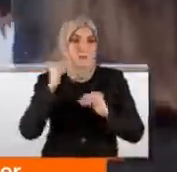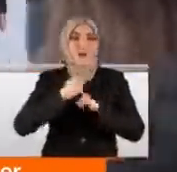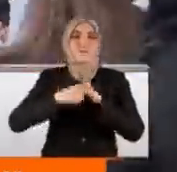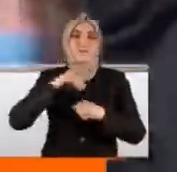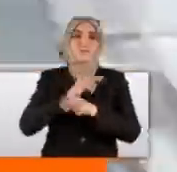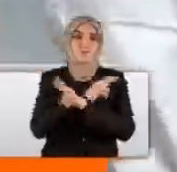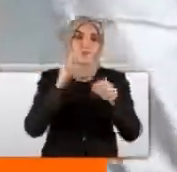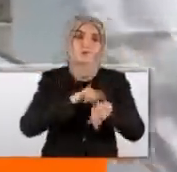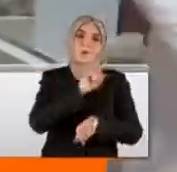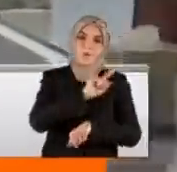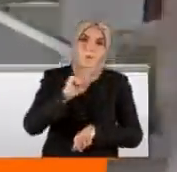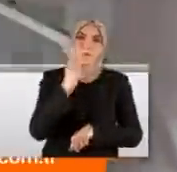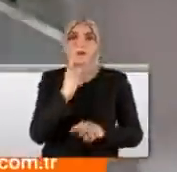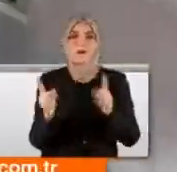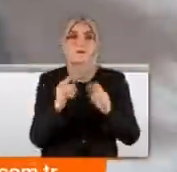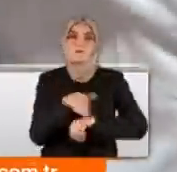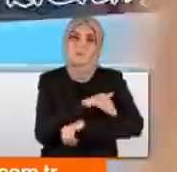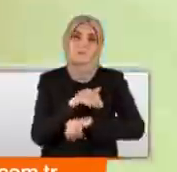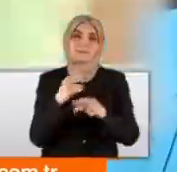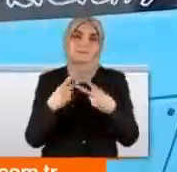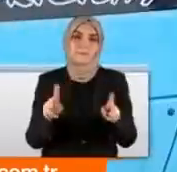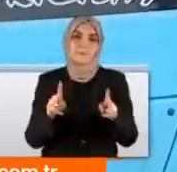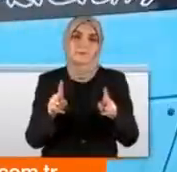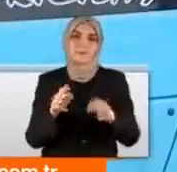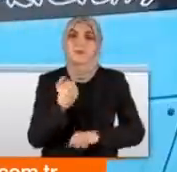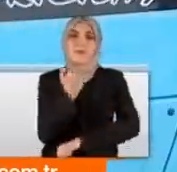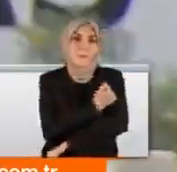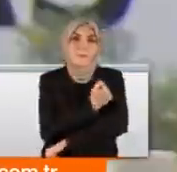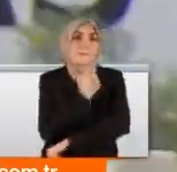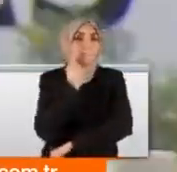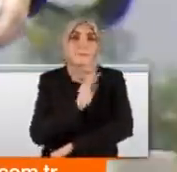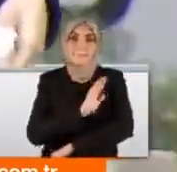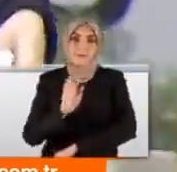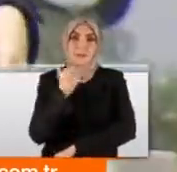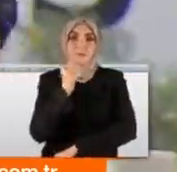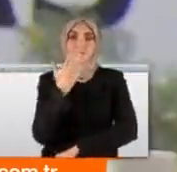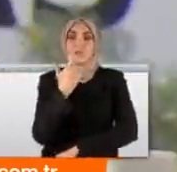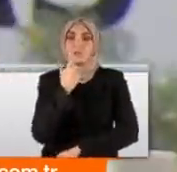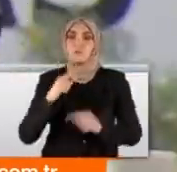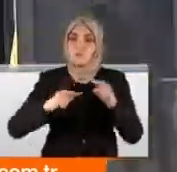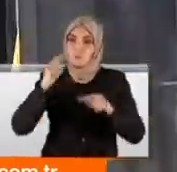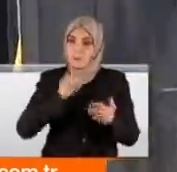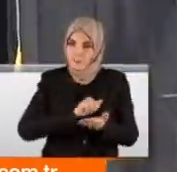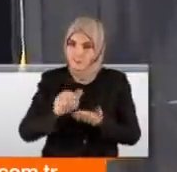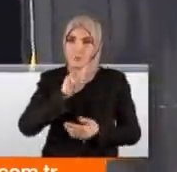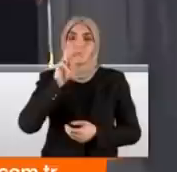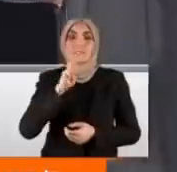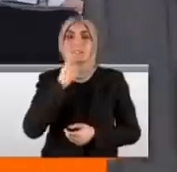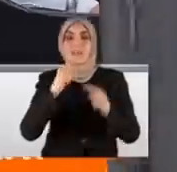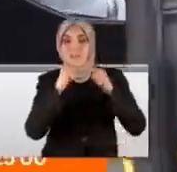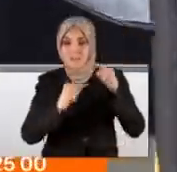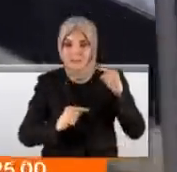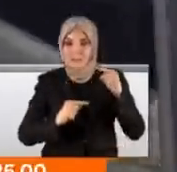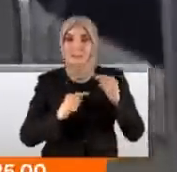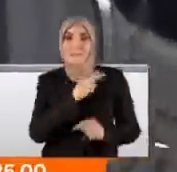sokağa çıkabilecek. Aşı olup olmadığına bakılmaksızın tüm 65 yaş üstü ve 18 yaş altındakilerin toplu taşıma kullanmalarına